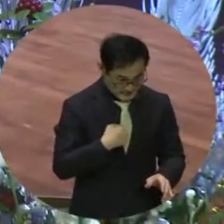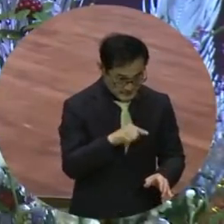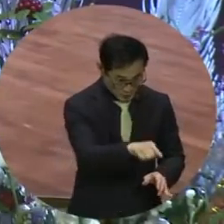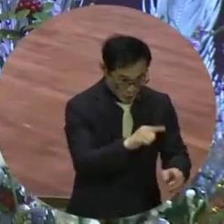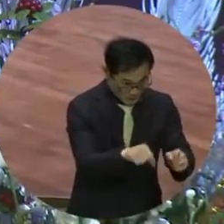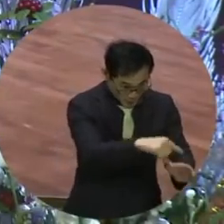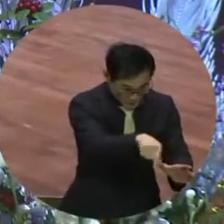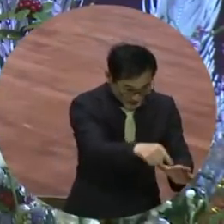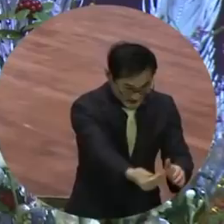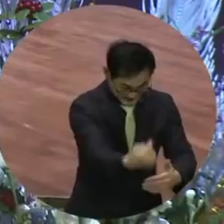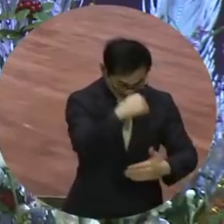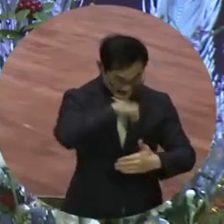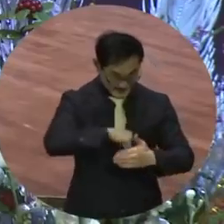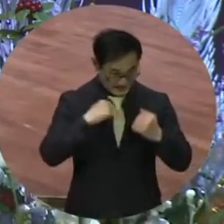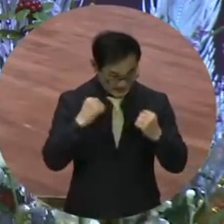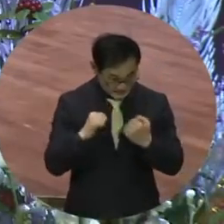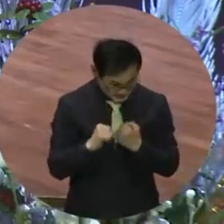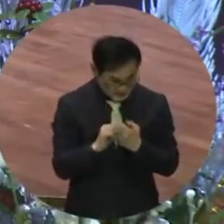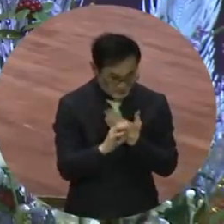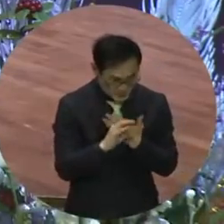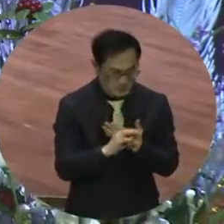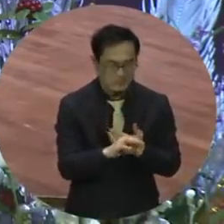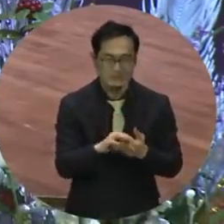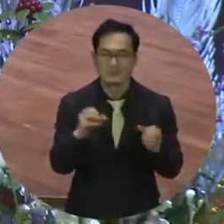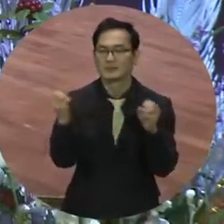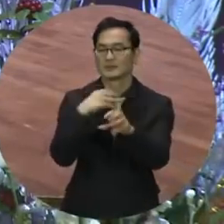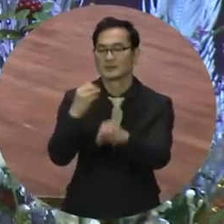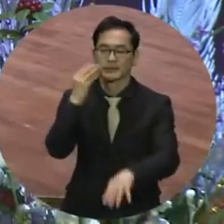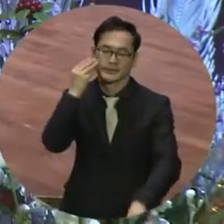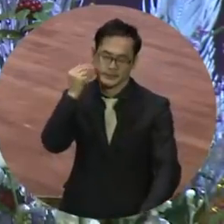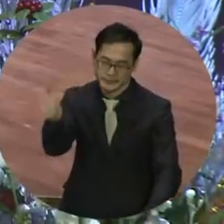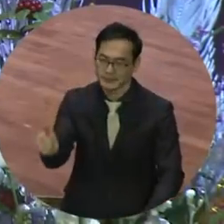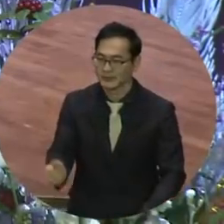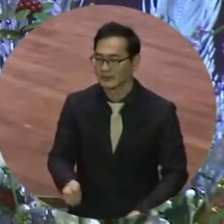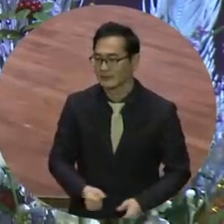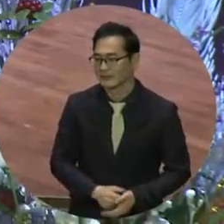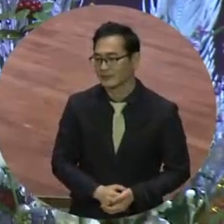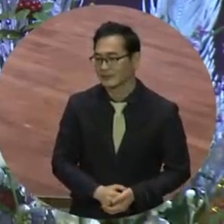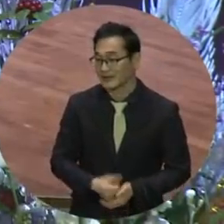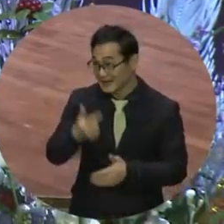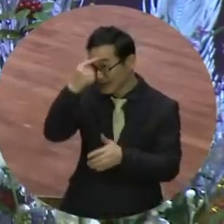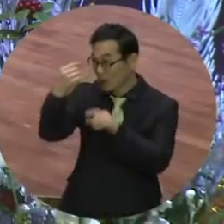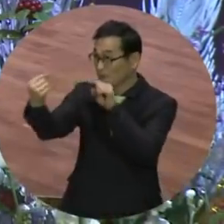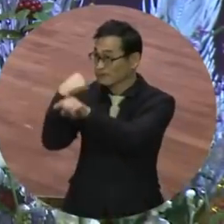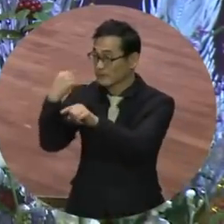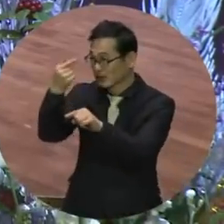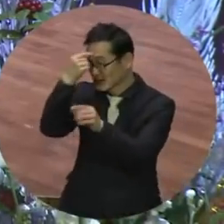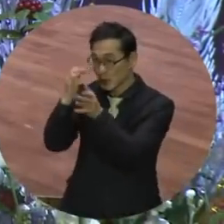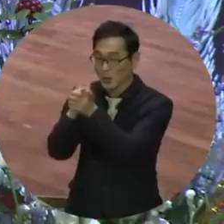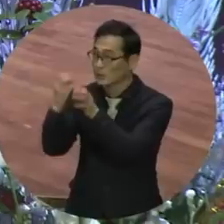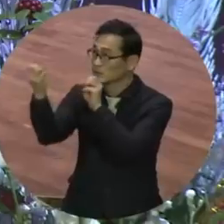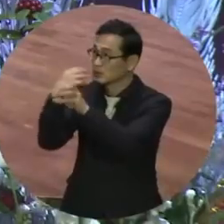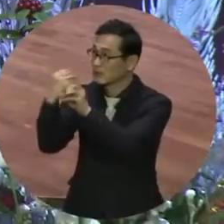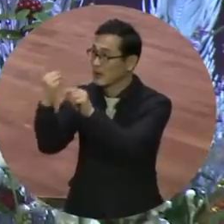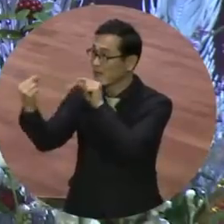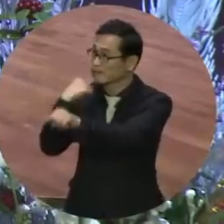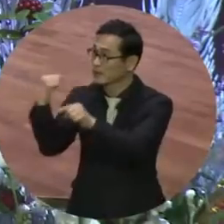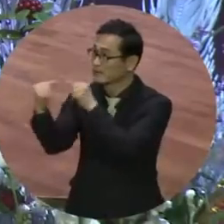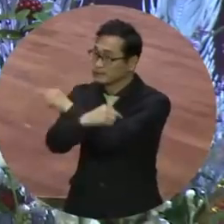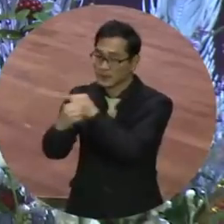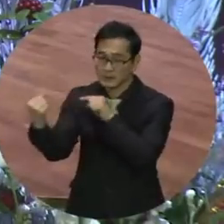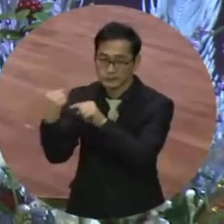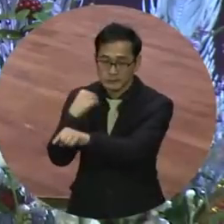신앙생활이 영적으로 성장하지 못하느냐 왜 기도응답 못 받느냐 왜 성인도 못 받느냐 왜 자기가 원치 않는 길을 가고